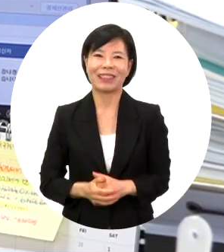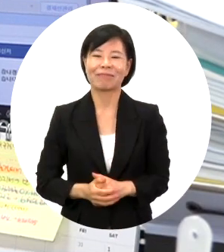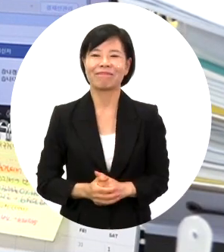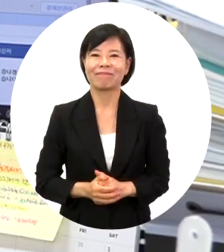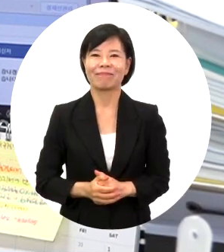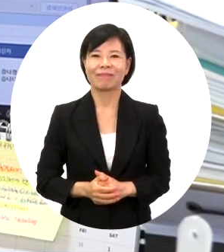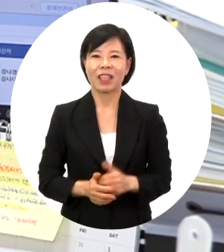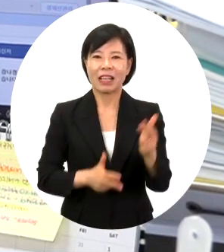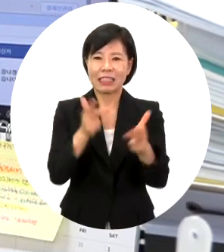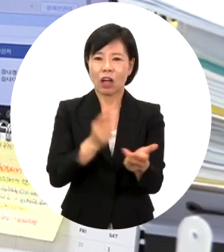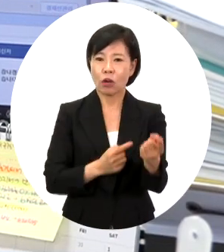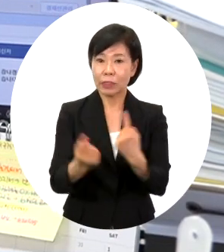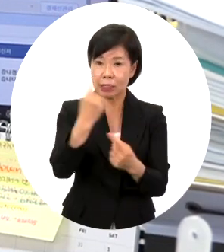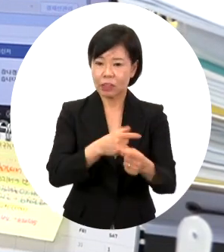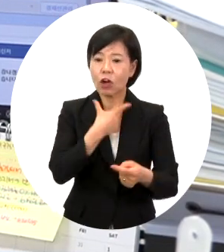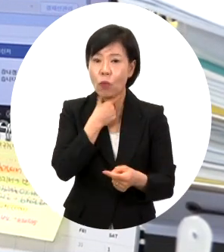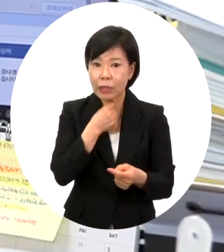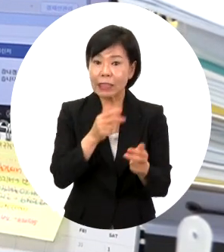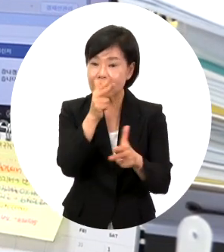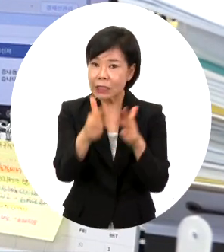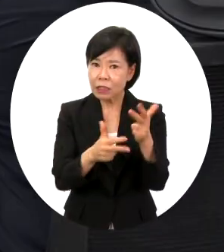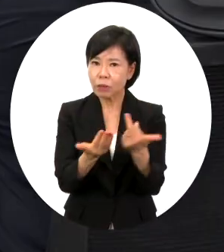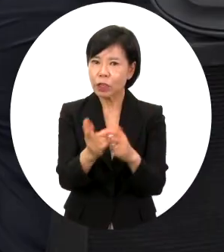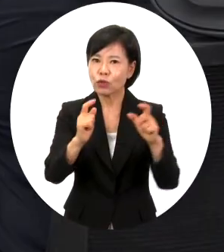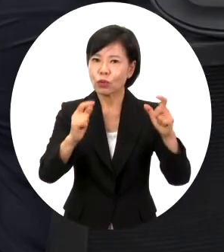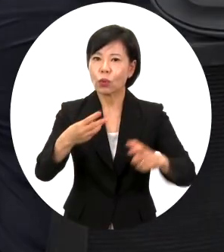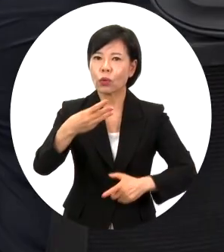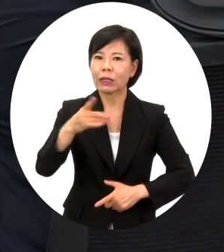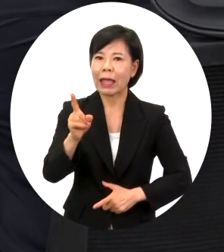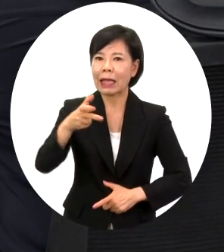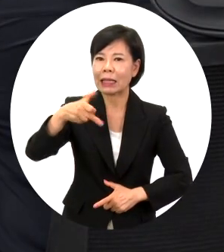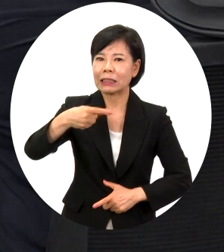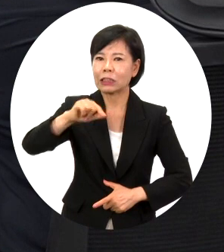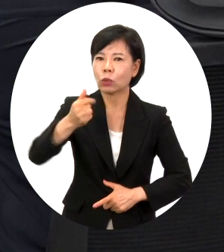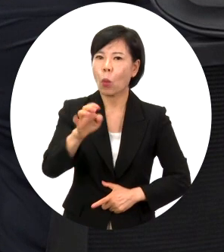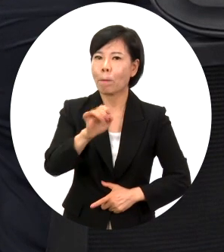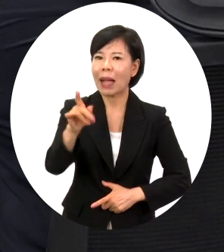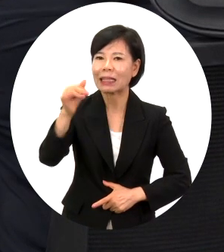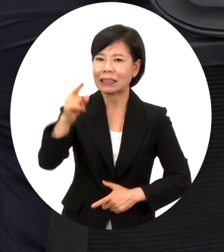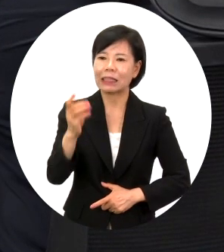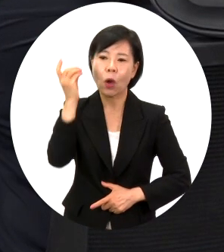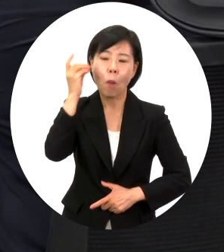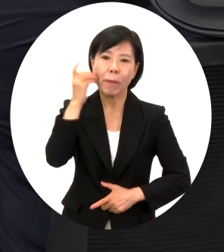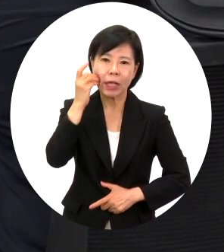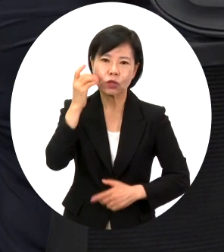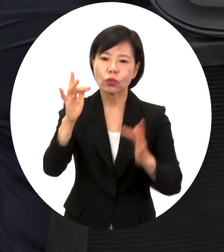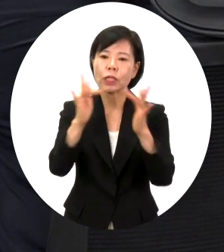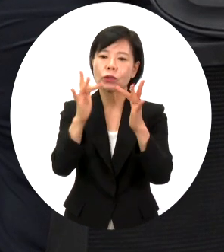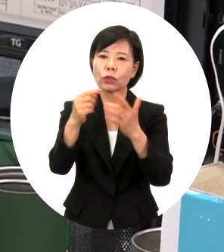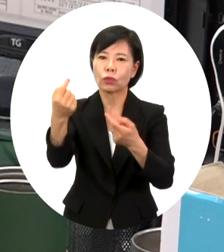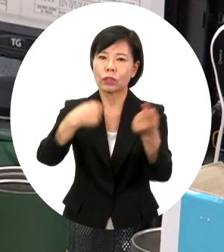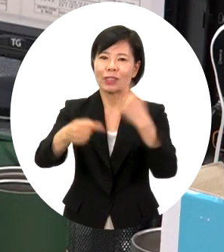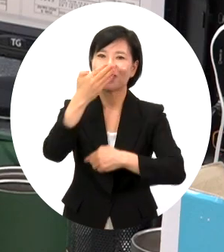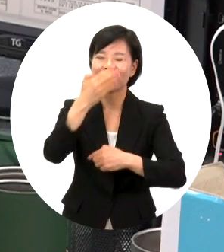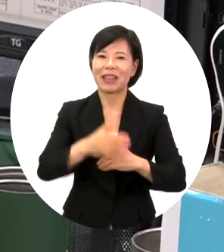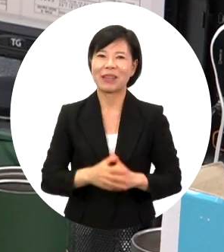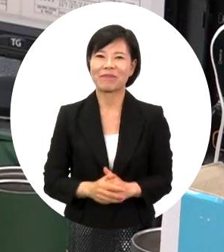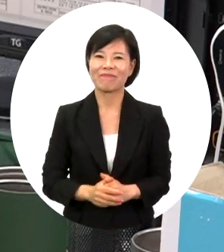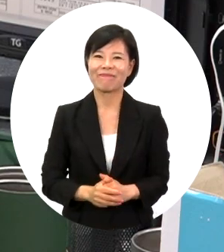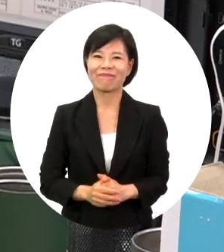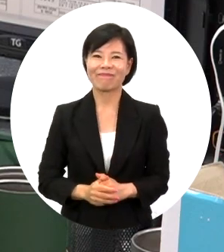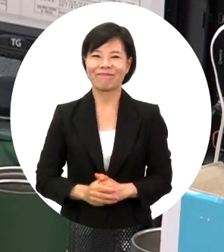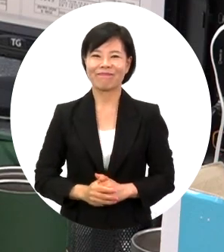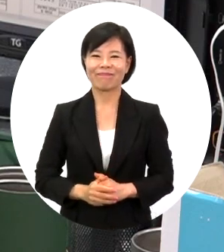기대됩니다. 사업 신청을 희망하는 기업은 제주테크노파크 제주산업정보서비스 사이트에서 온라인으로